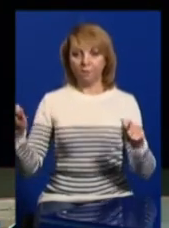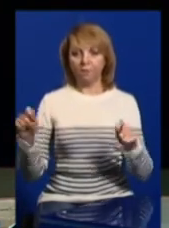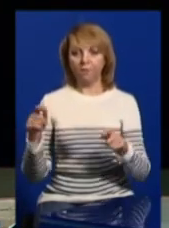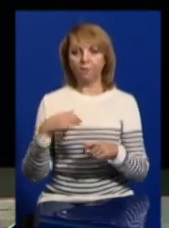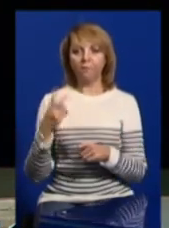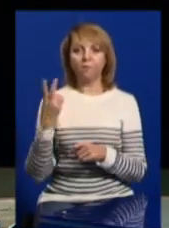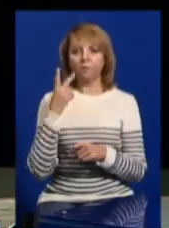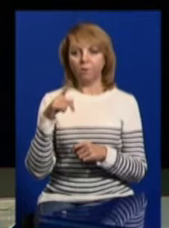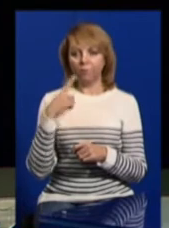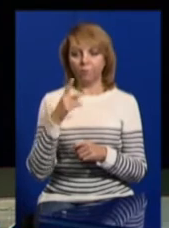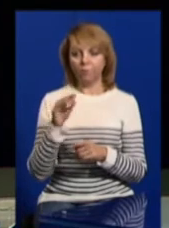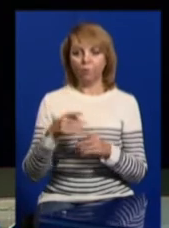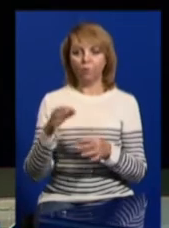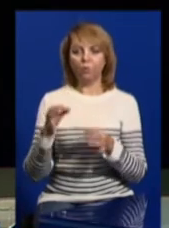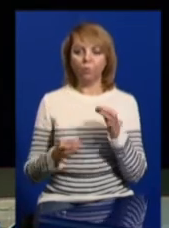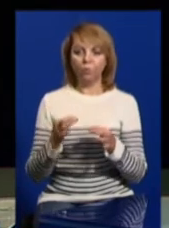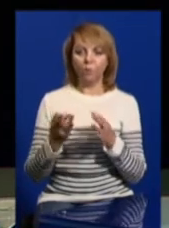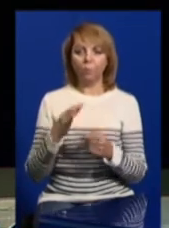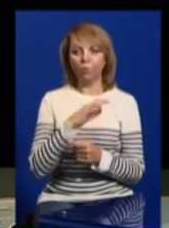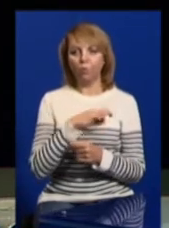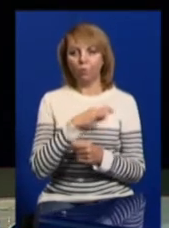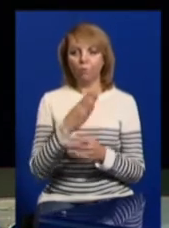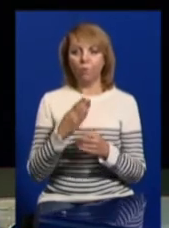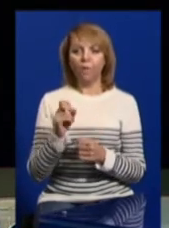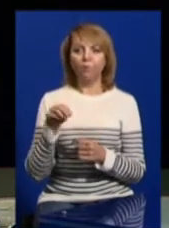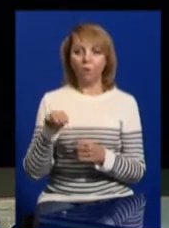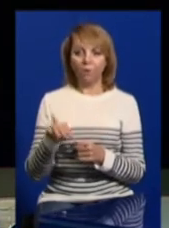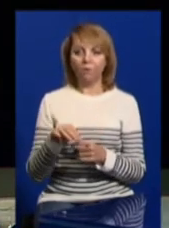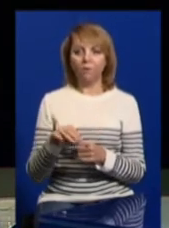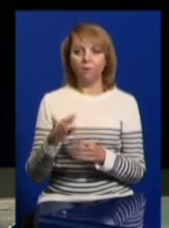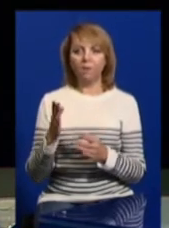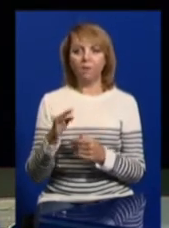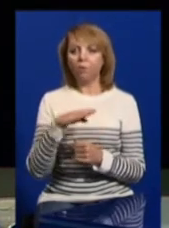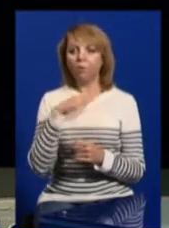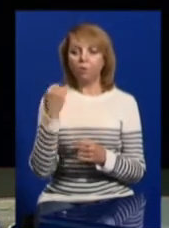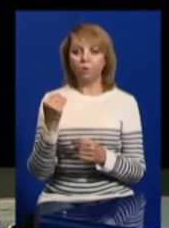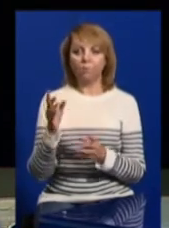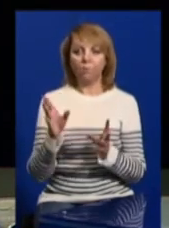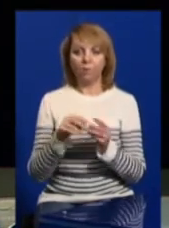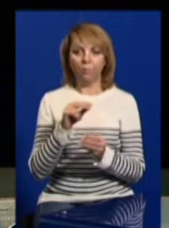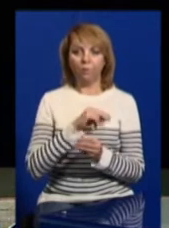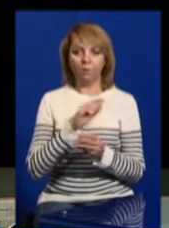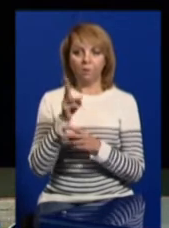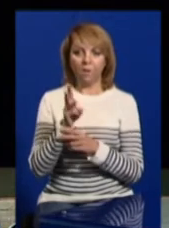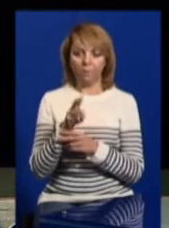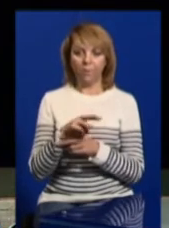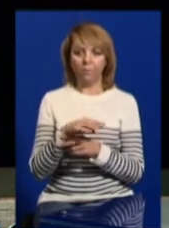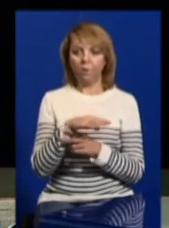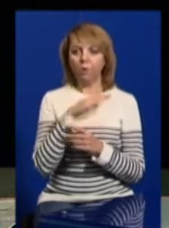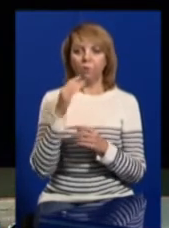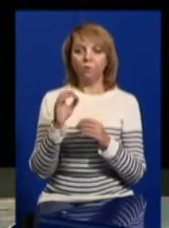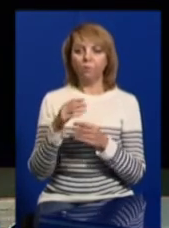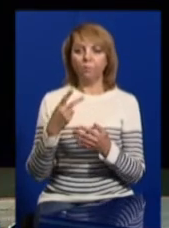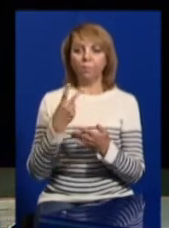я завжди кажу, всі ті судді, або там прокурори, або адвокати, які не хочуть співпрацювати з камерами, не хочуть доносити